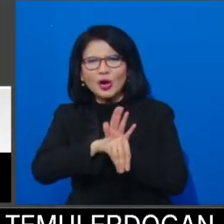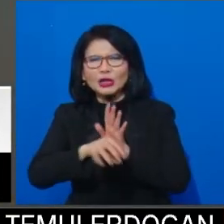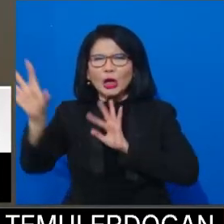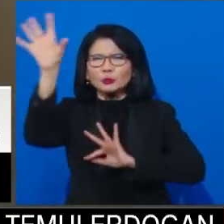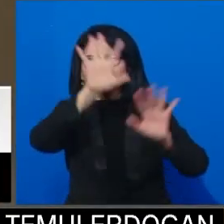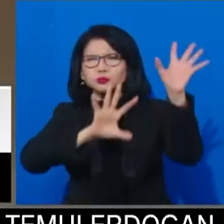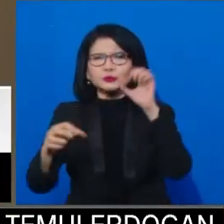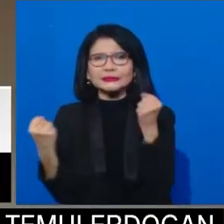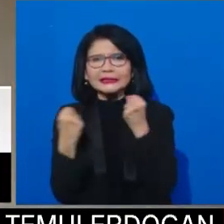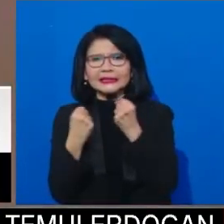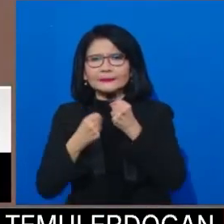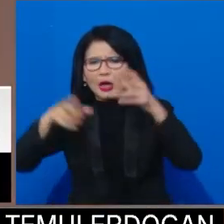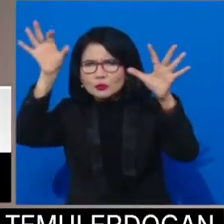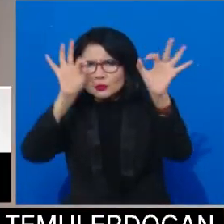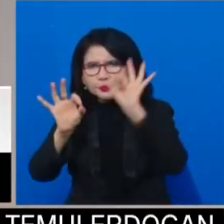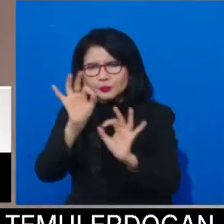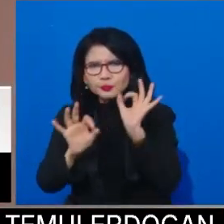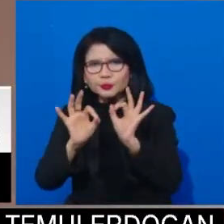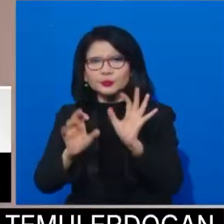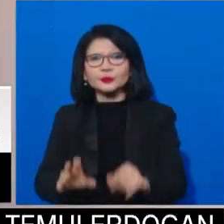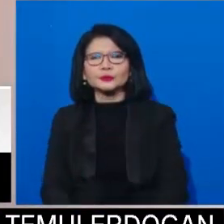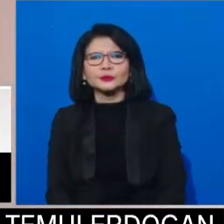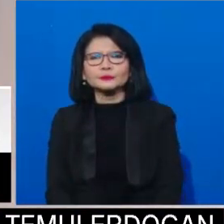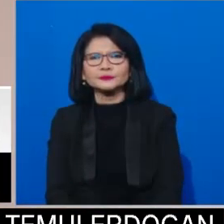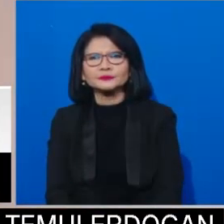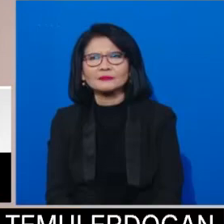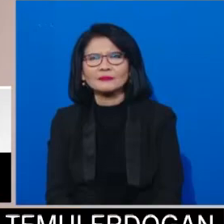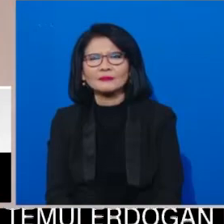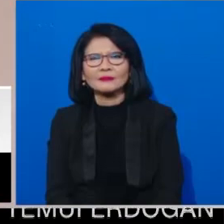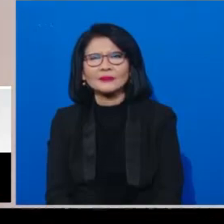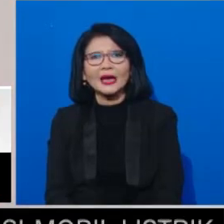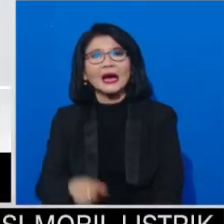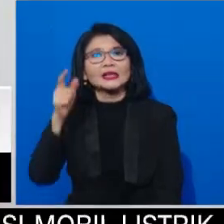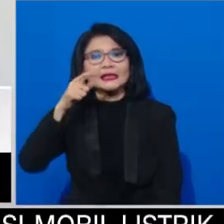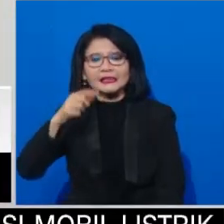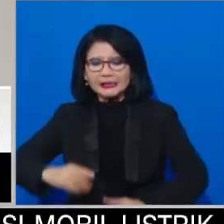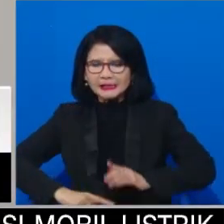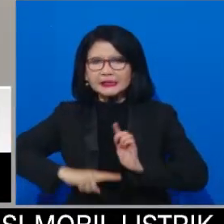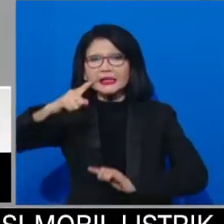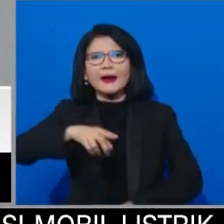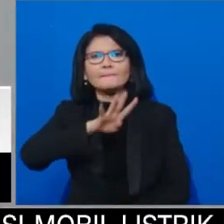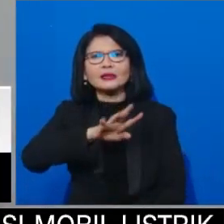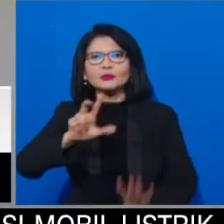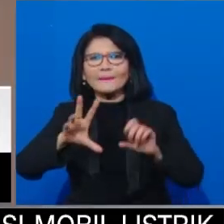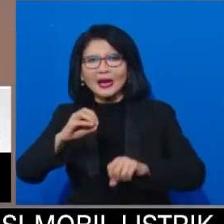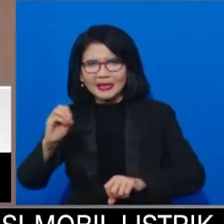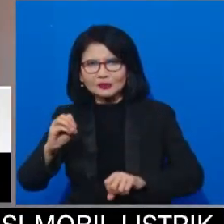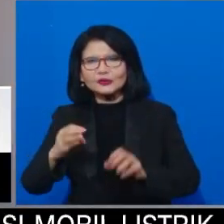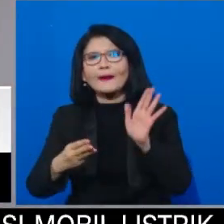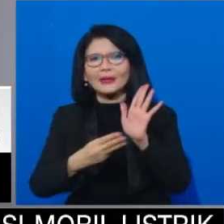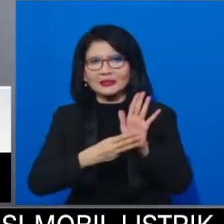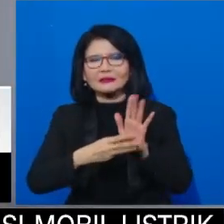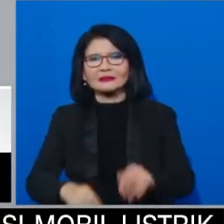dingin hingga turun salju. Dikutip dari CNNIndonesia.com, Grasberg berada di ketinggian 4.800 meter di atas permukaan